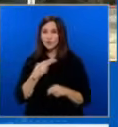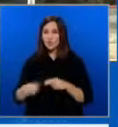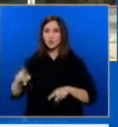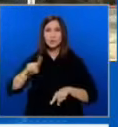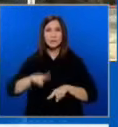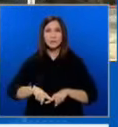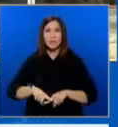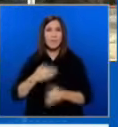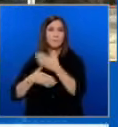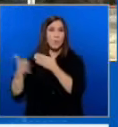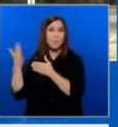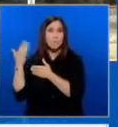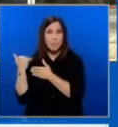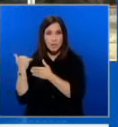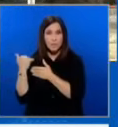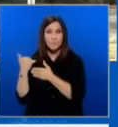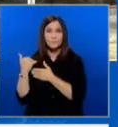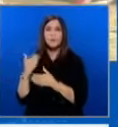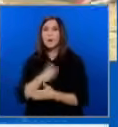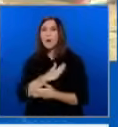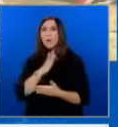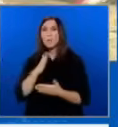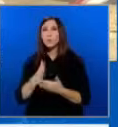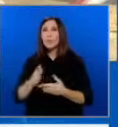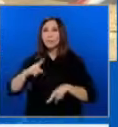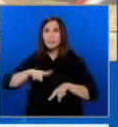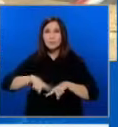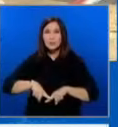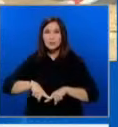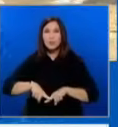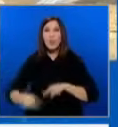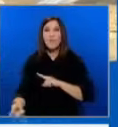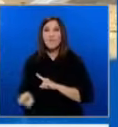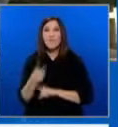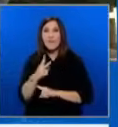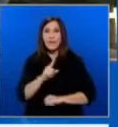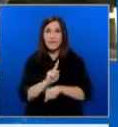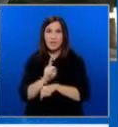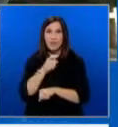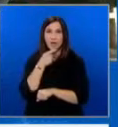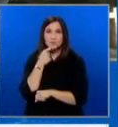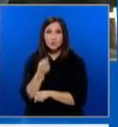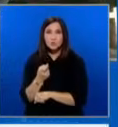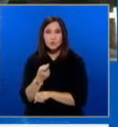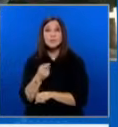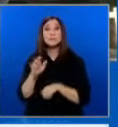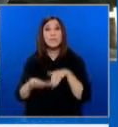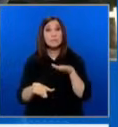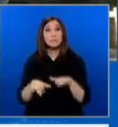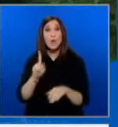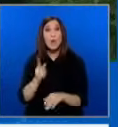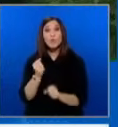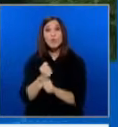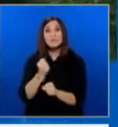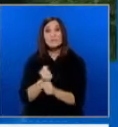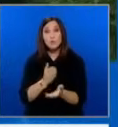с чисто съдебно минало. Иначе последната му присъда е от 2011 година за престъпление, което